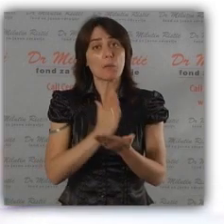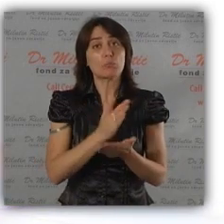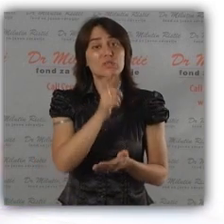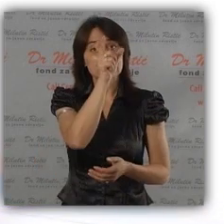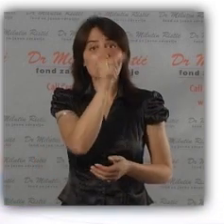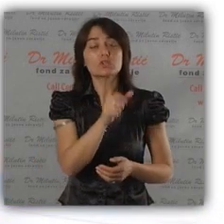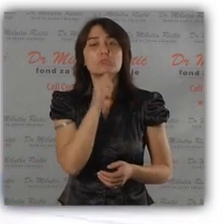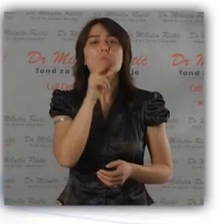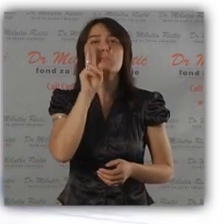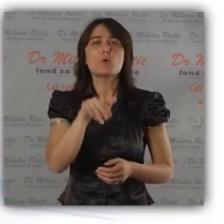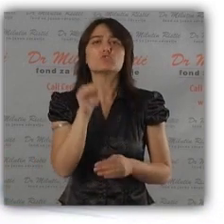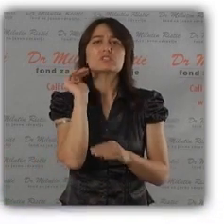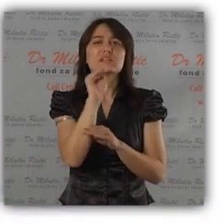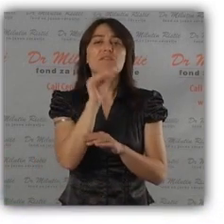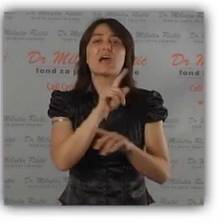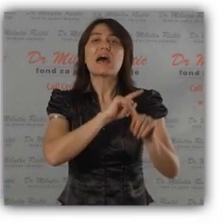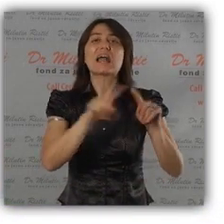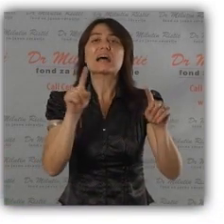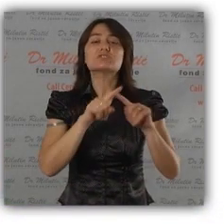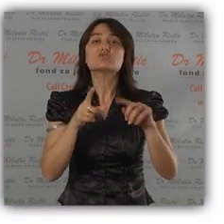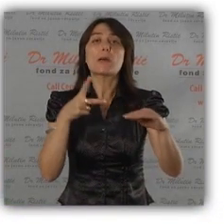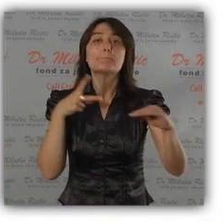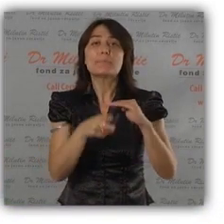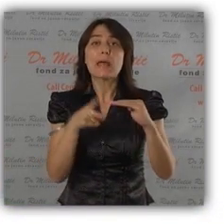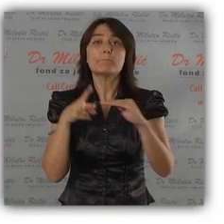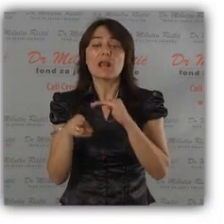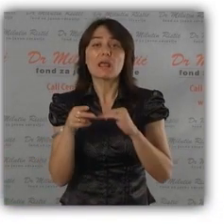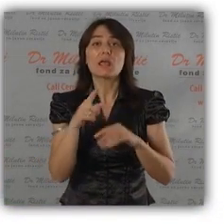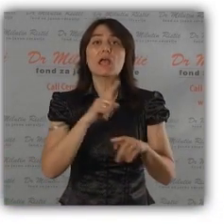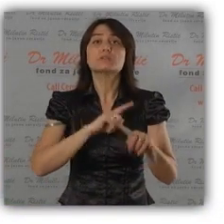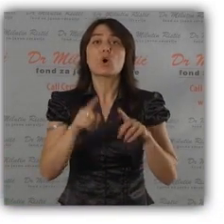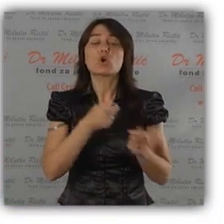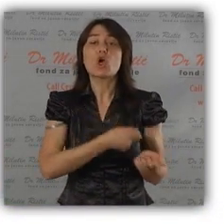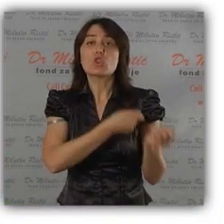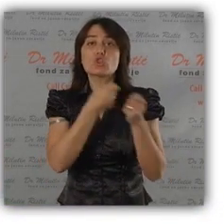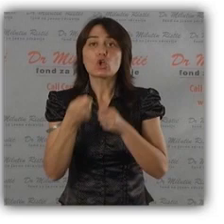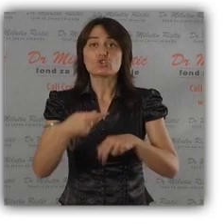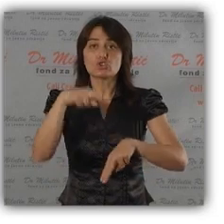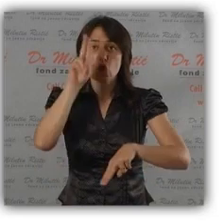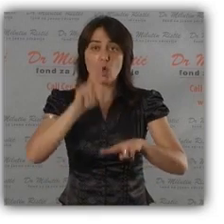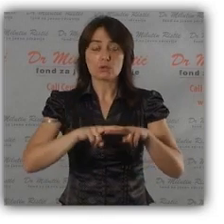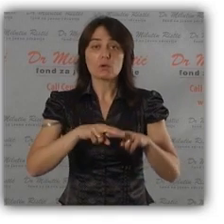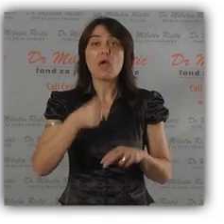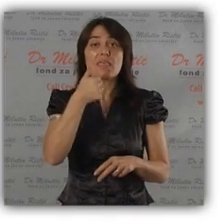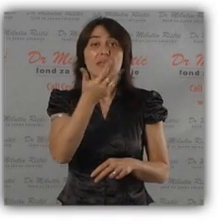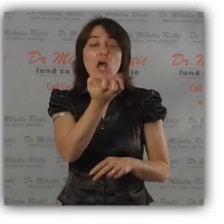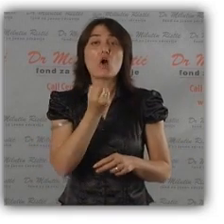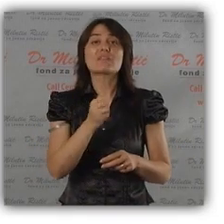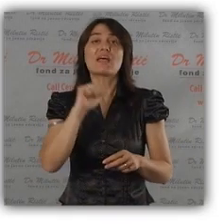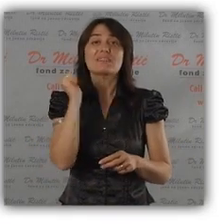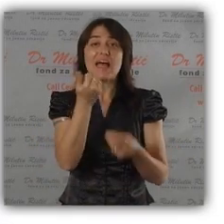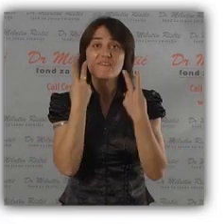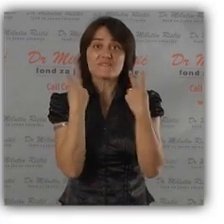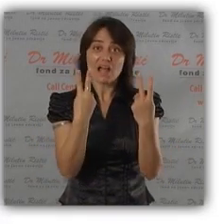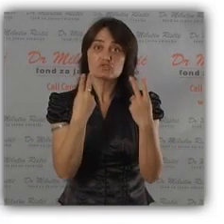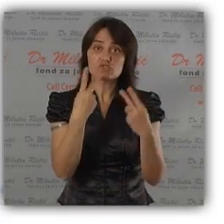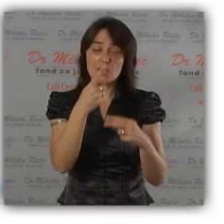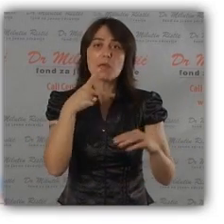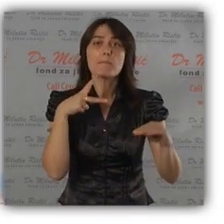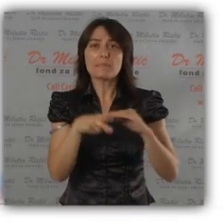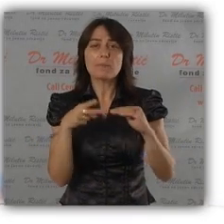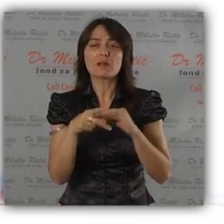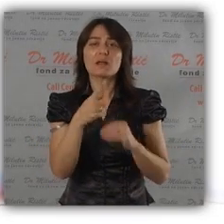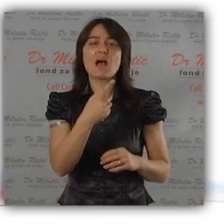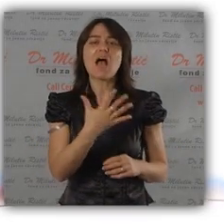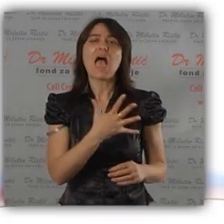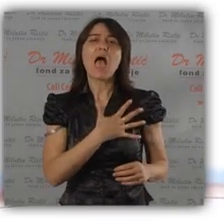vrlo složen za osobu i mogu se javiti različite prepreke u tom procesu donošenja odluke. Jedna od najznačajnijih